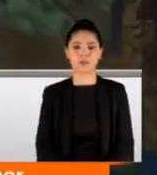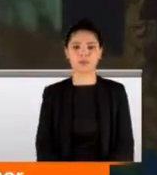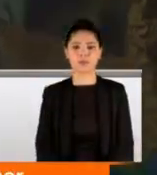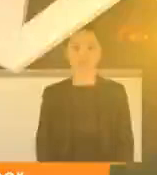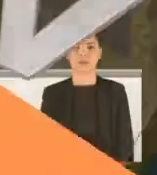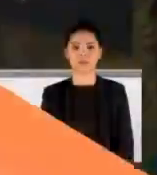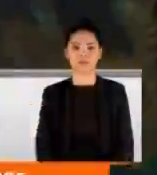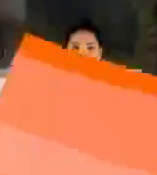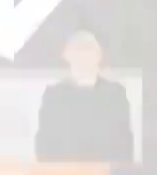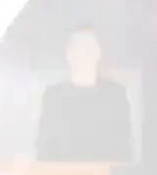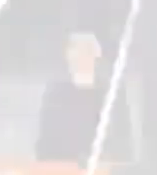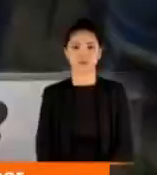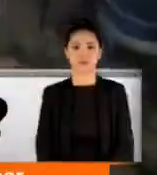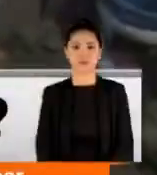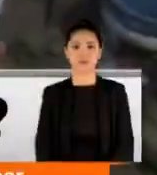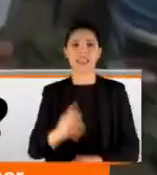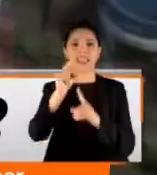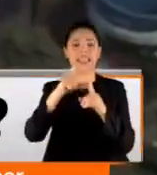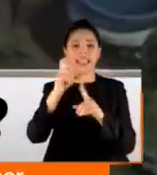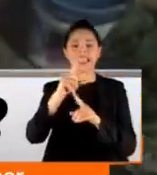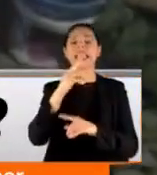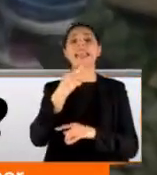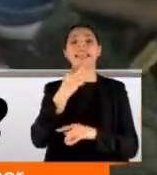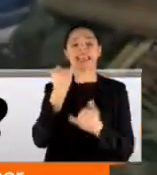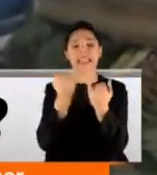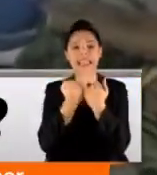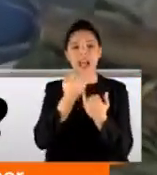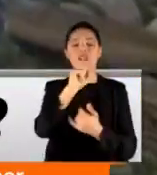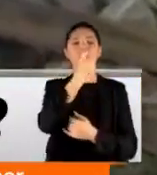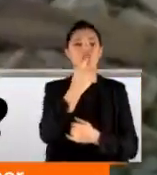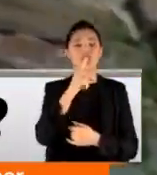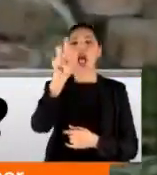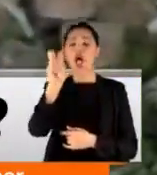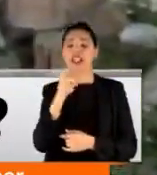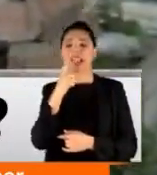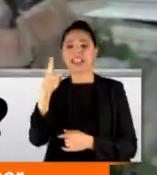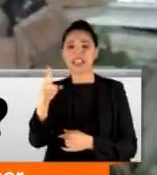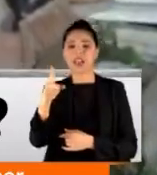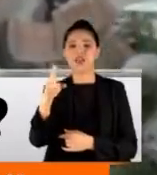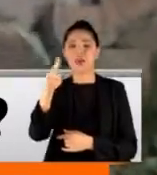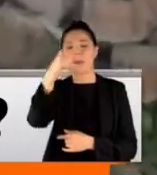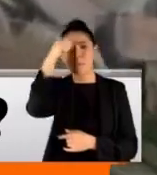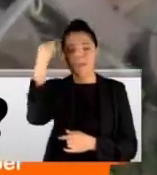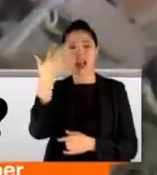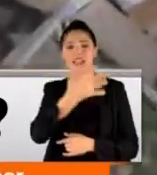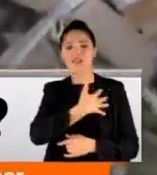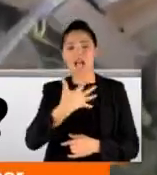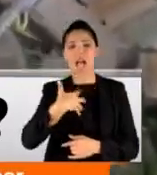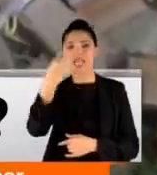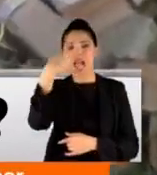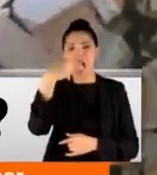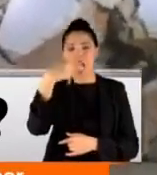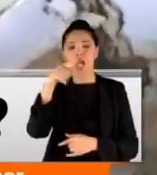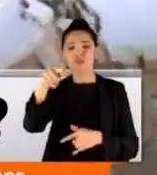Evet, İdil de, onun bir de kız kardeşi var. Biri 9 yaşında, biri de 18 yaşındaydı. Maalesef anneleri gözyaşı